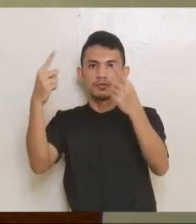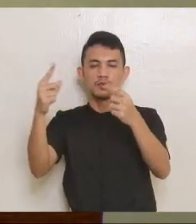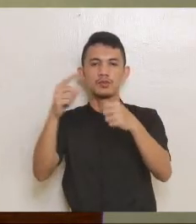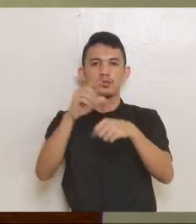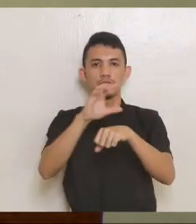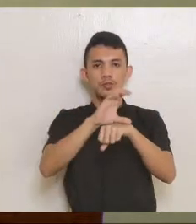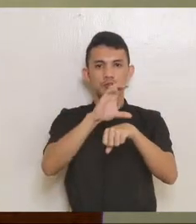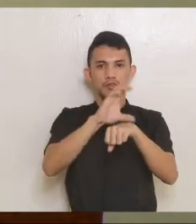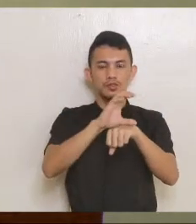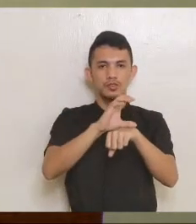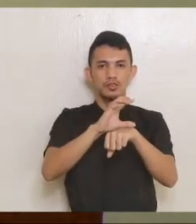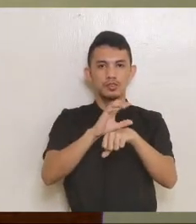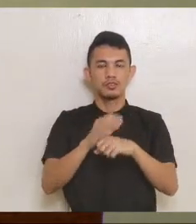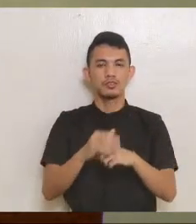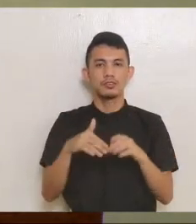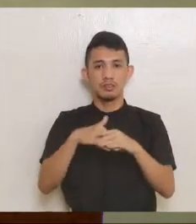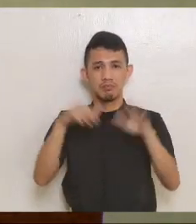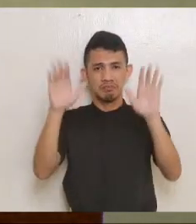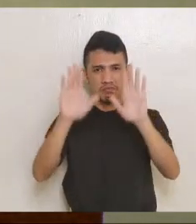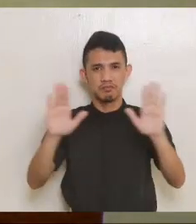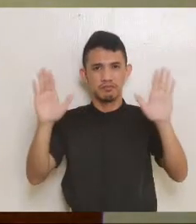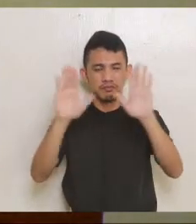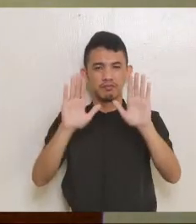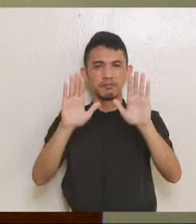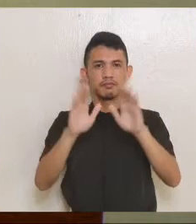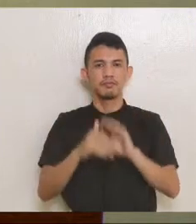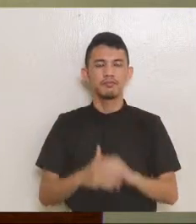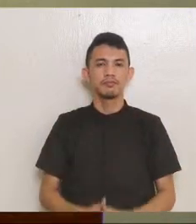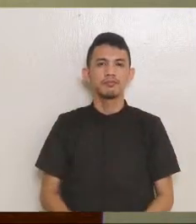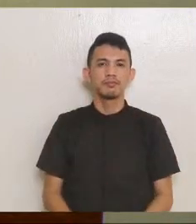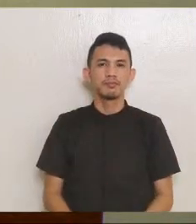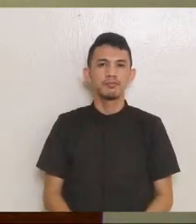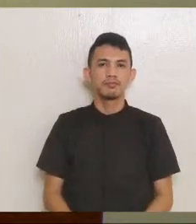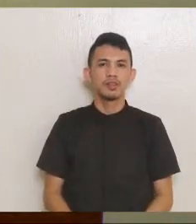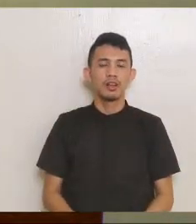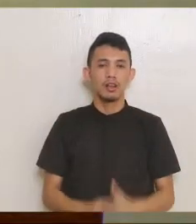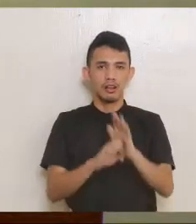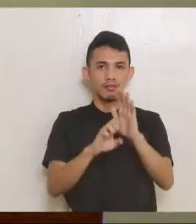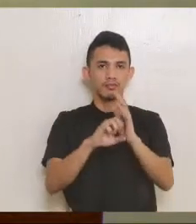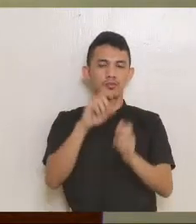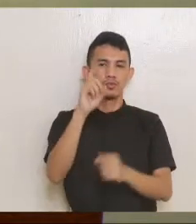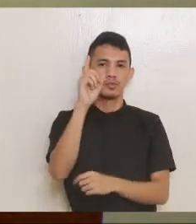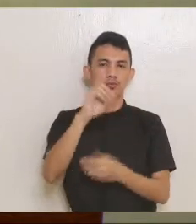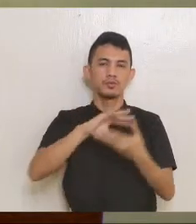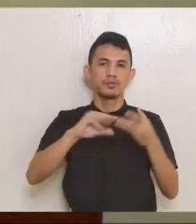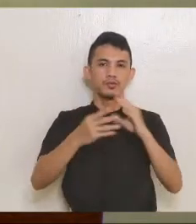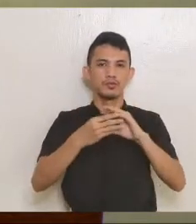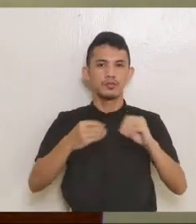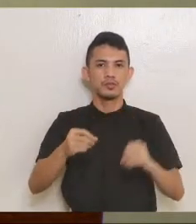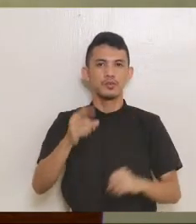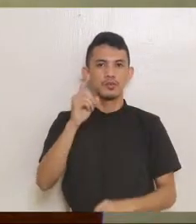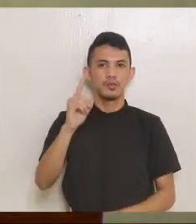Kadumdum ko sa usa ka istorya sa usa ka Muslim og Katoliko.